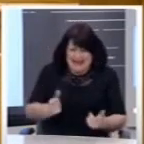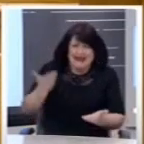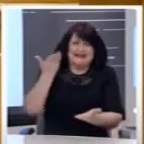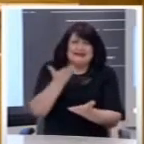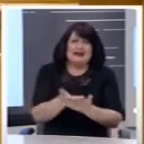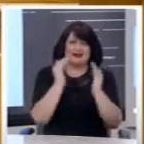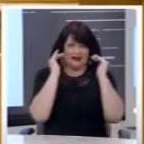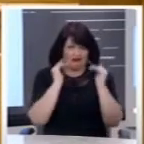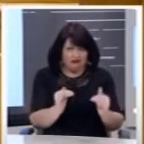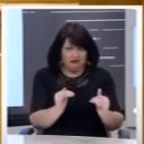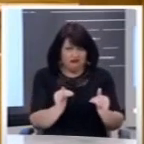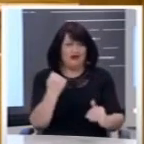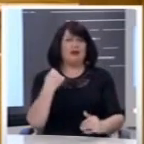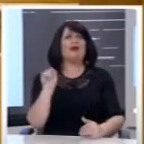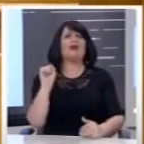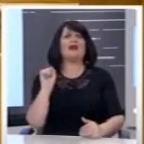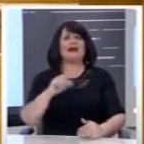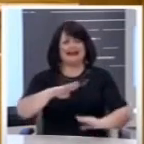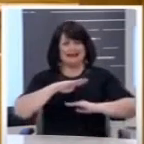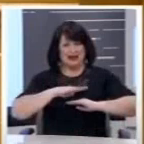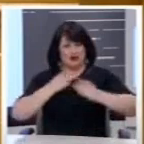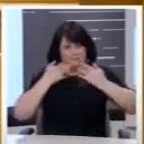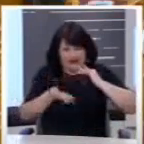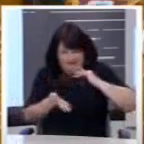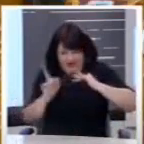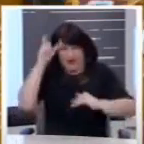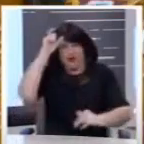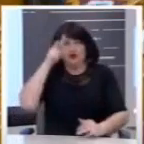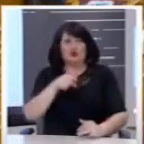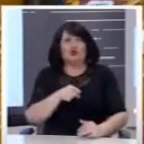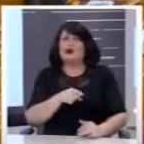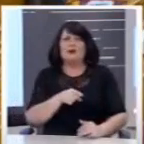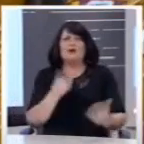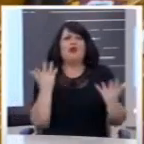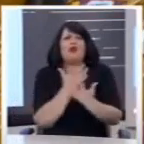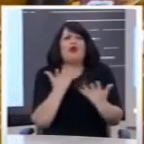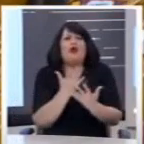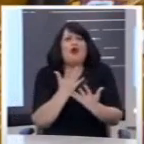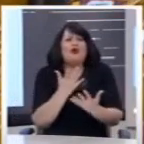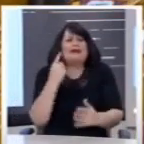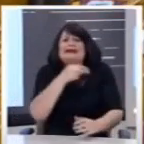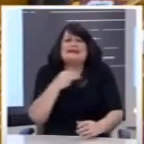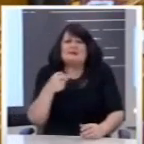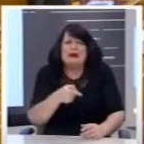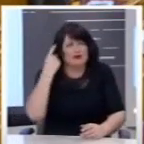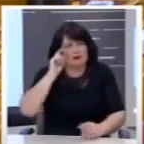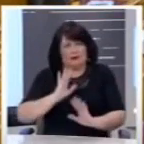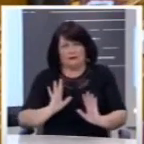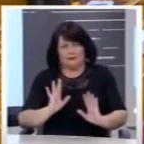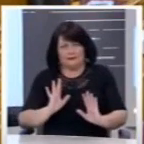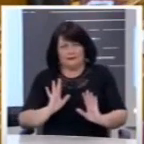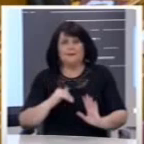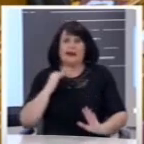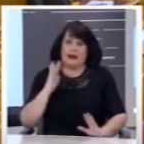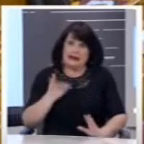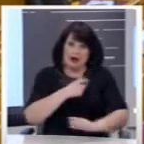αυτή η συνθήκη και να μην αποσυρθεί ο στρατός τους. Διότι δεν είχαν ακριβή εικόνα του τι σήμαινε και